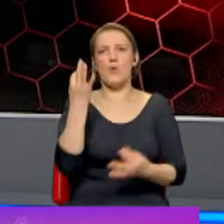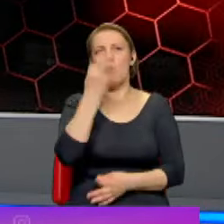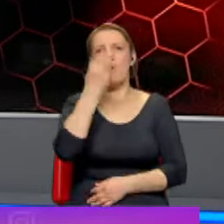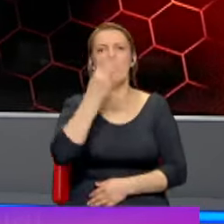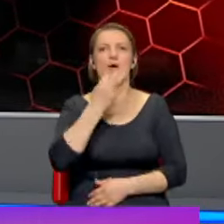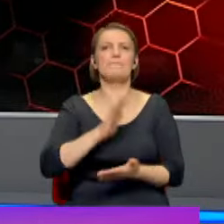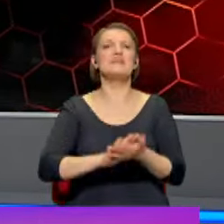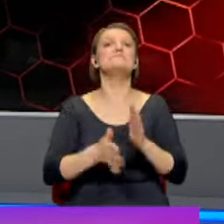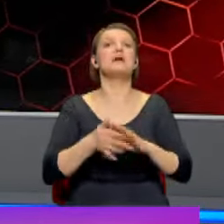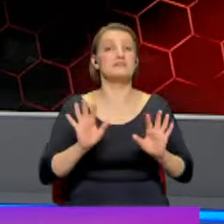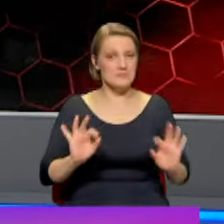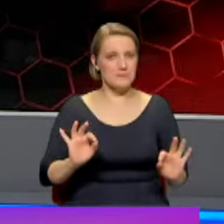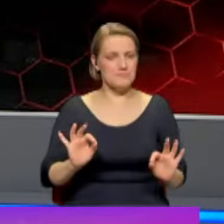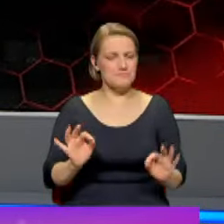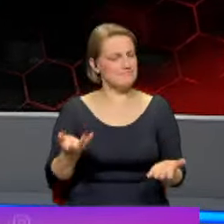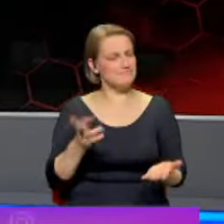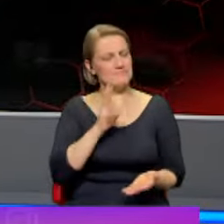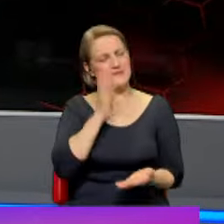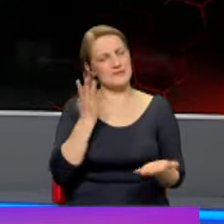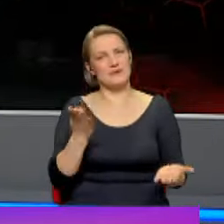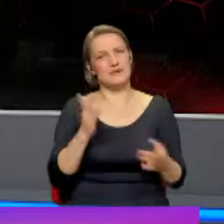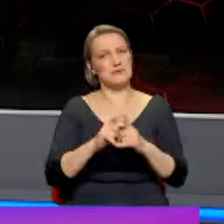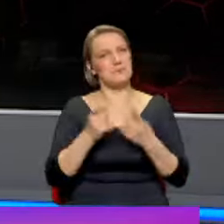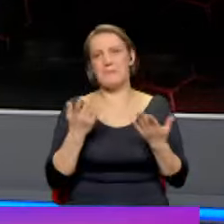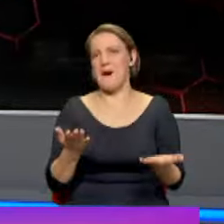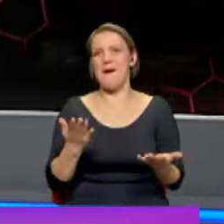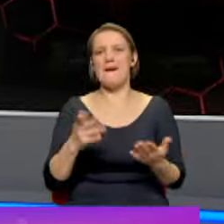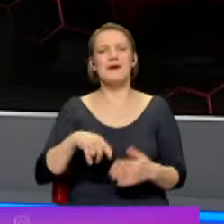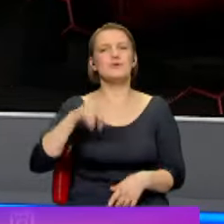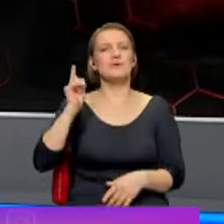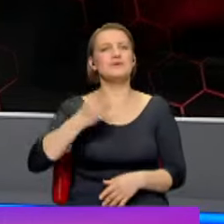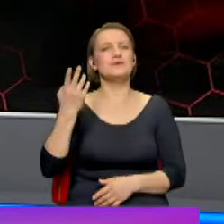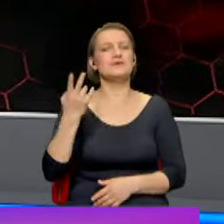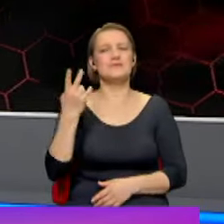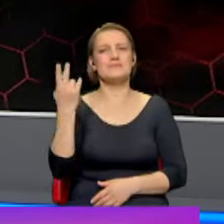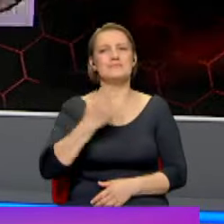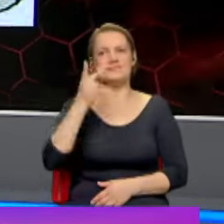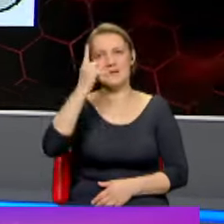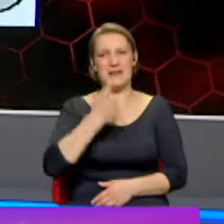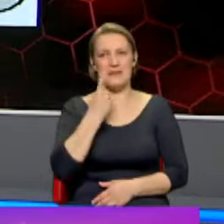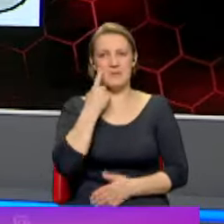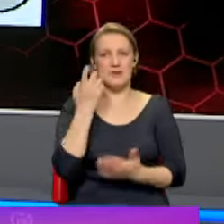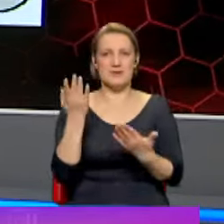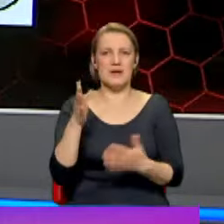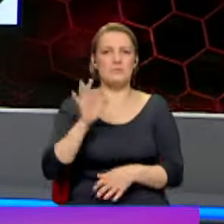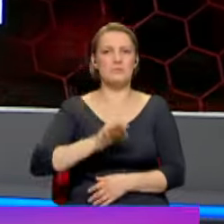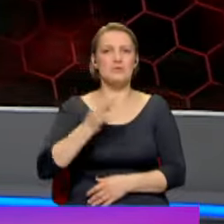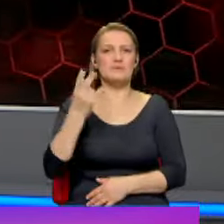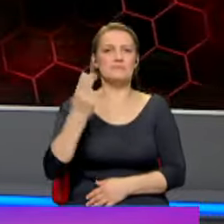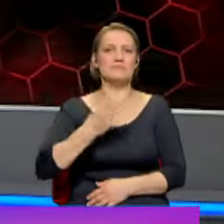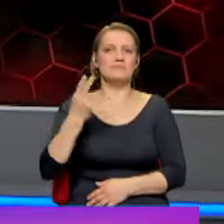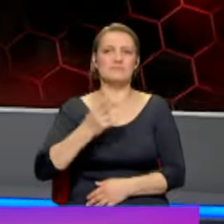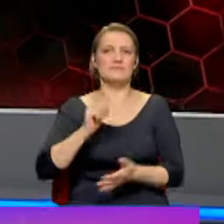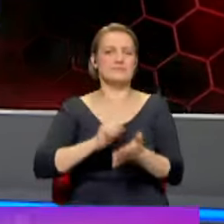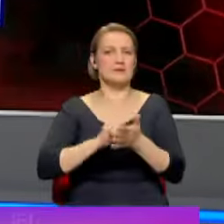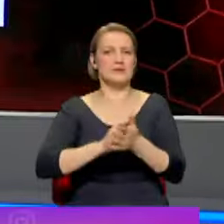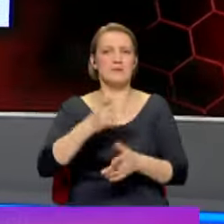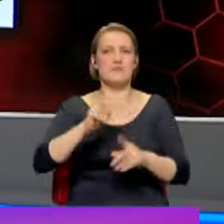kolay bitmez değil mi? Ne yazık ki durumumuz bu şekilde. Günün karikatürü de ilk bakışta yer alıyor. Bugünün karikatürü